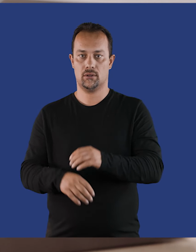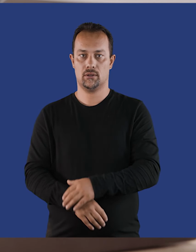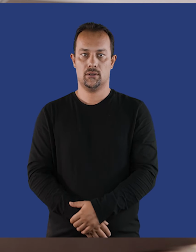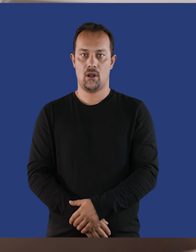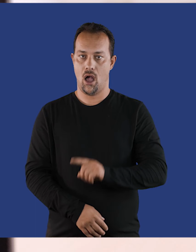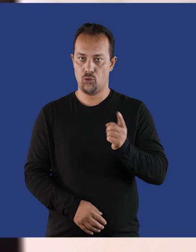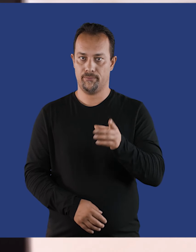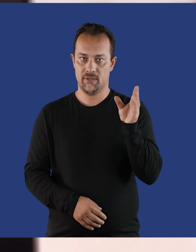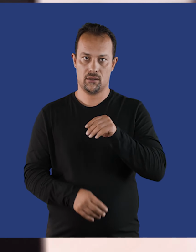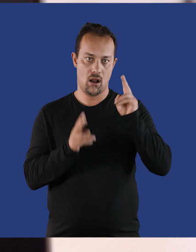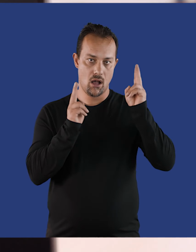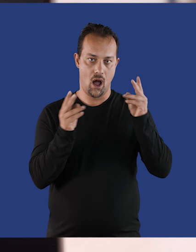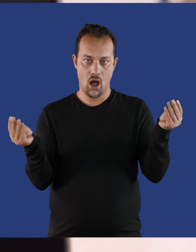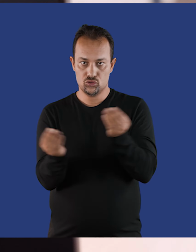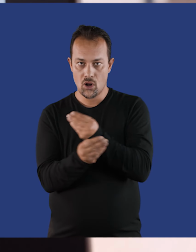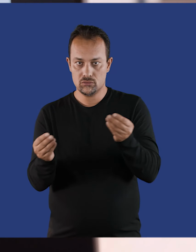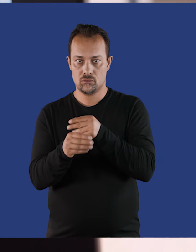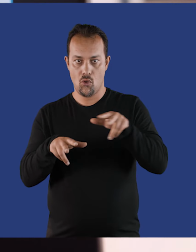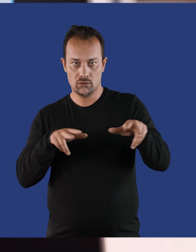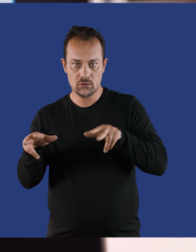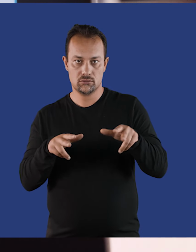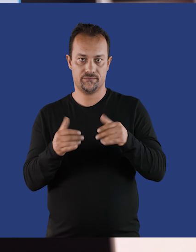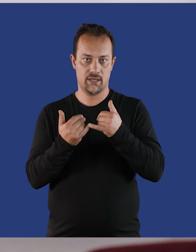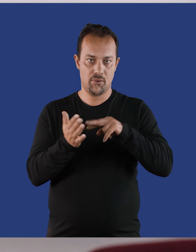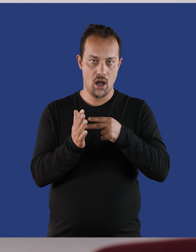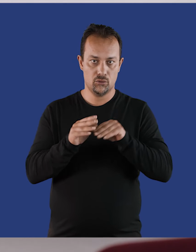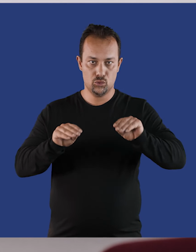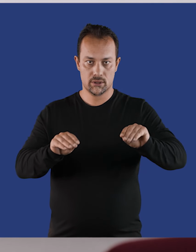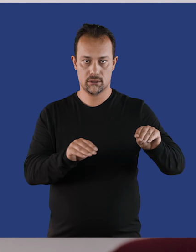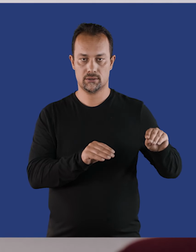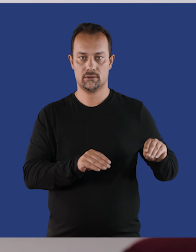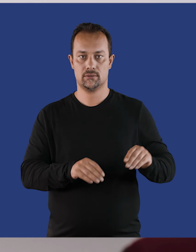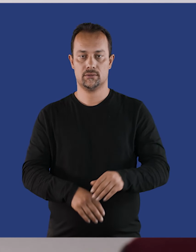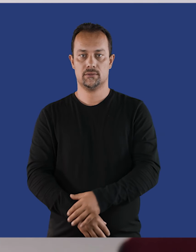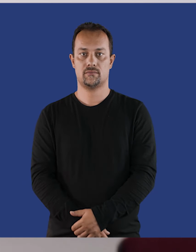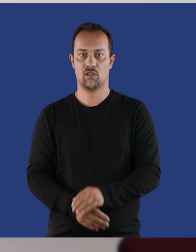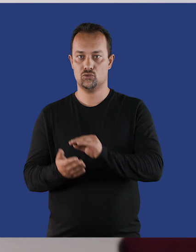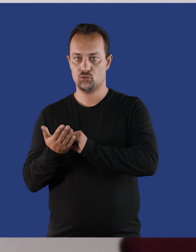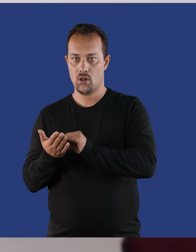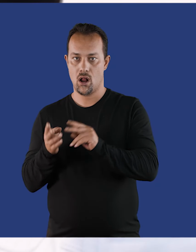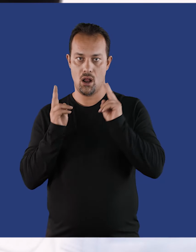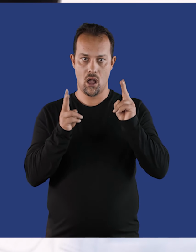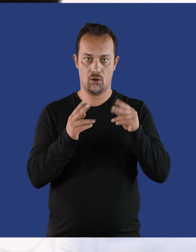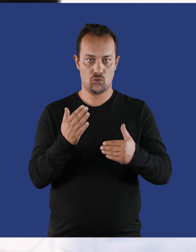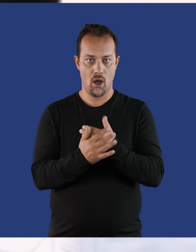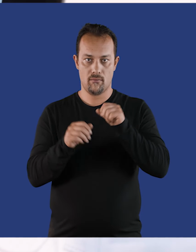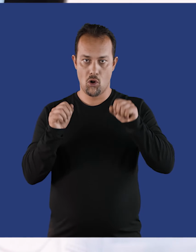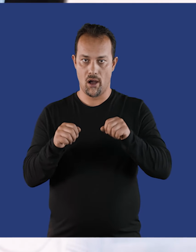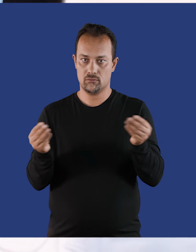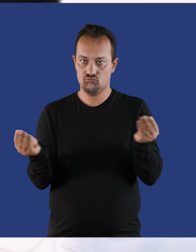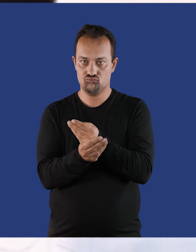Kommunikation nicht nur mit den Schülern in Kontakt zu treten, sondern dass Lehrer sich auch untereinander austauschen, sich organisieren und weiterbilden